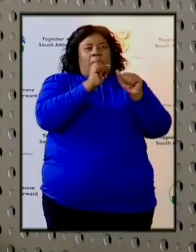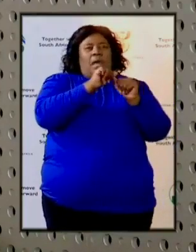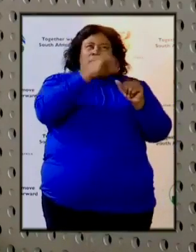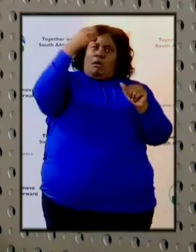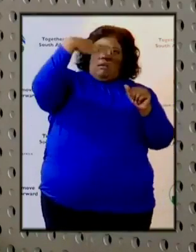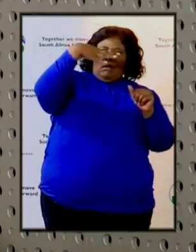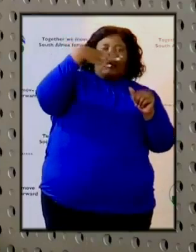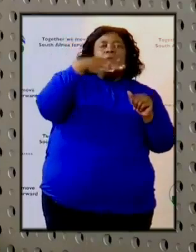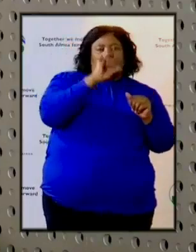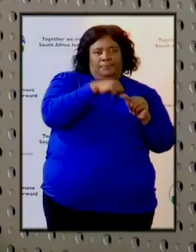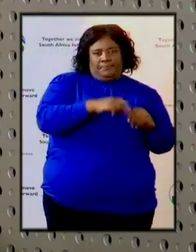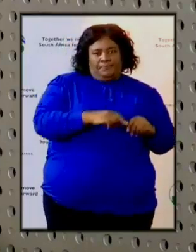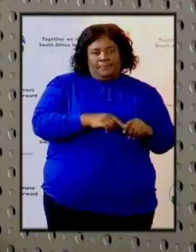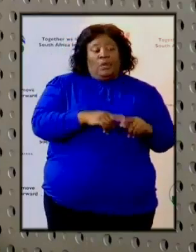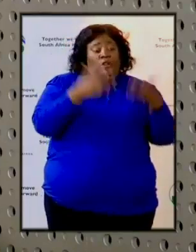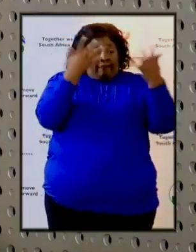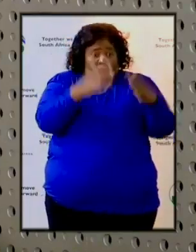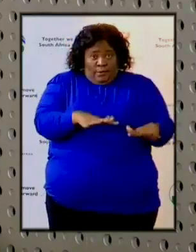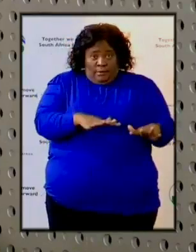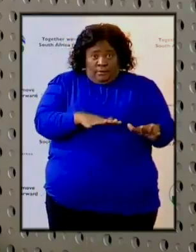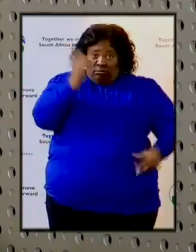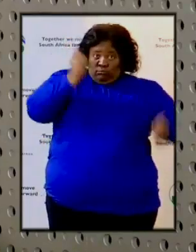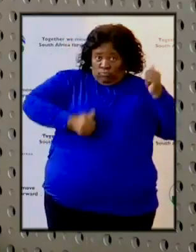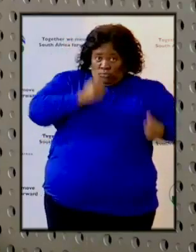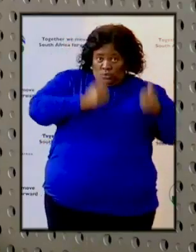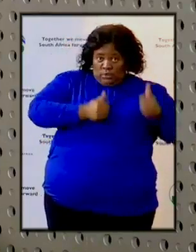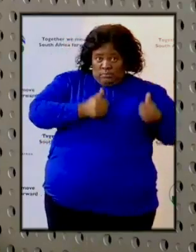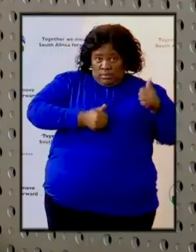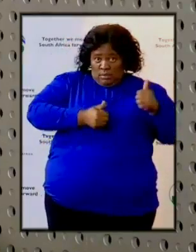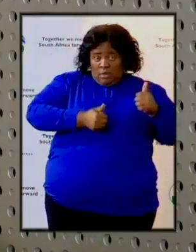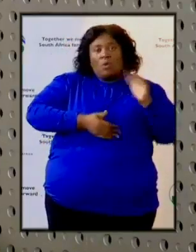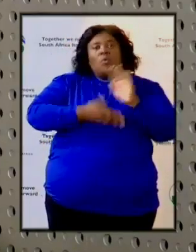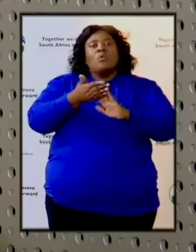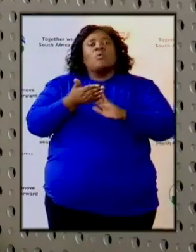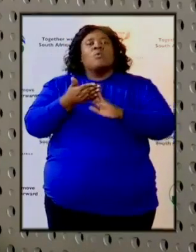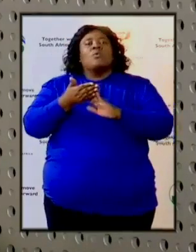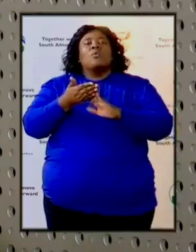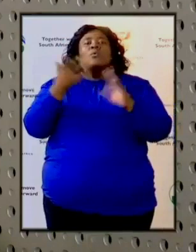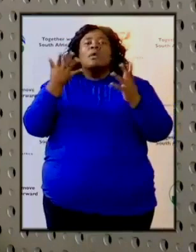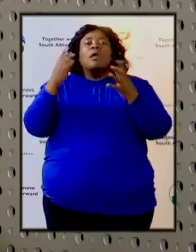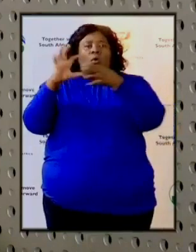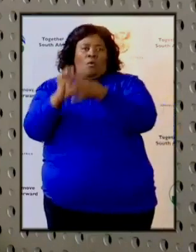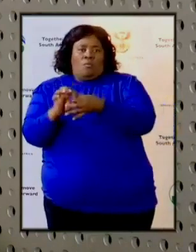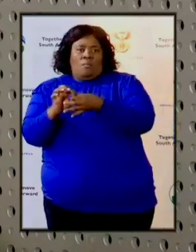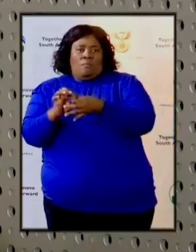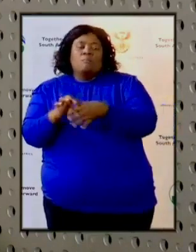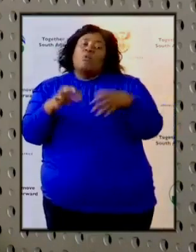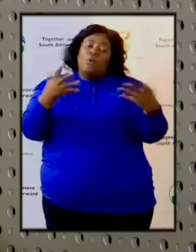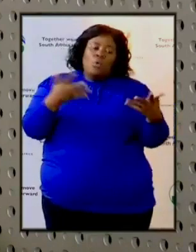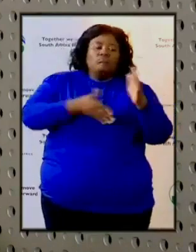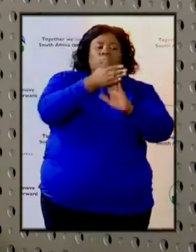Mawuqeda ukugijima futhi ubuyele ekhaya ngaphandle uma uye emsebenzini noma uyokwenza lezi zinto engizibalile.